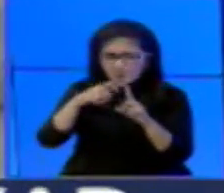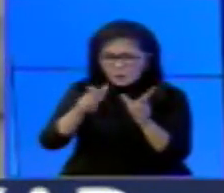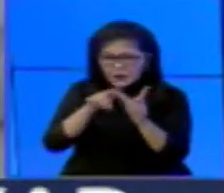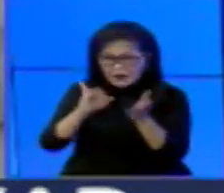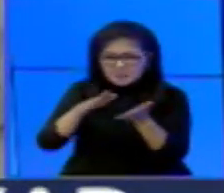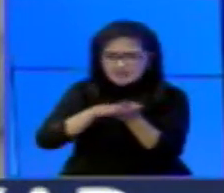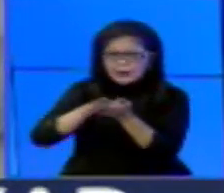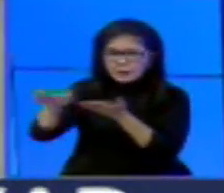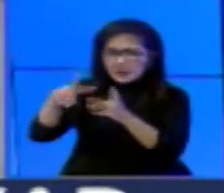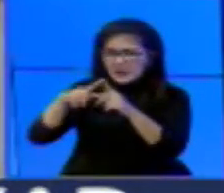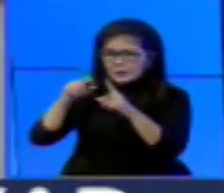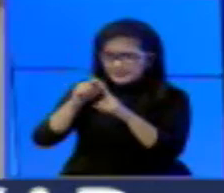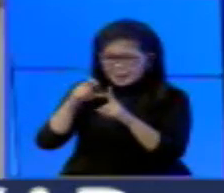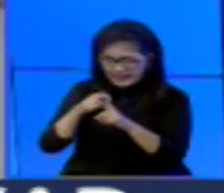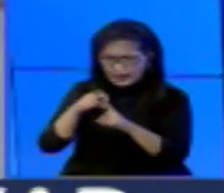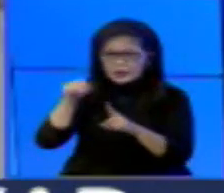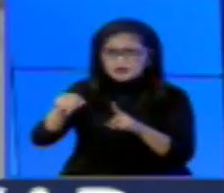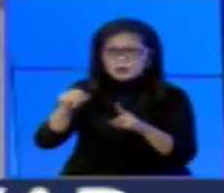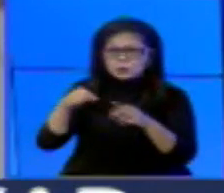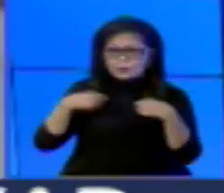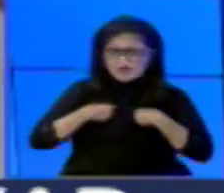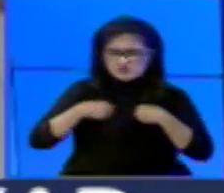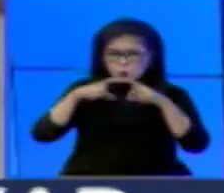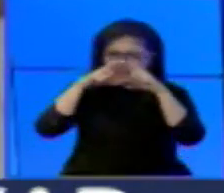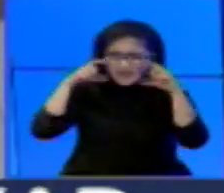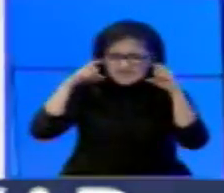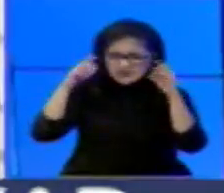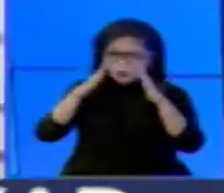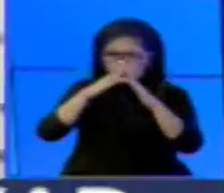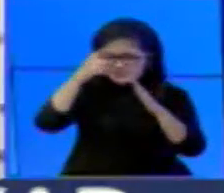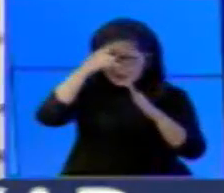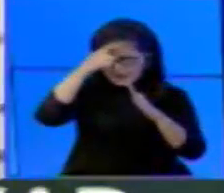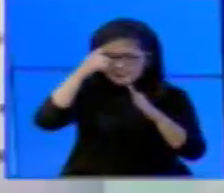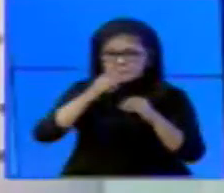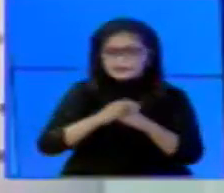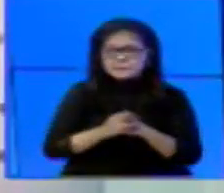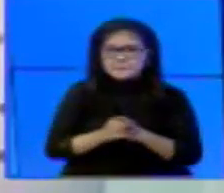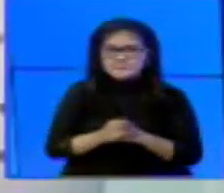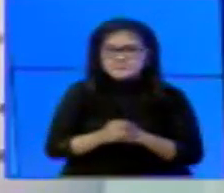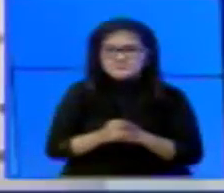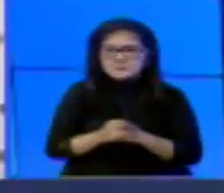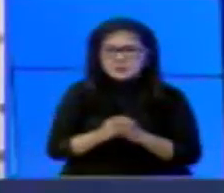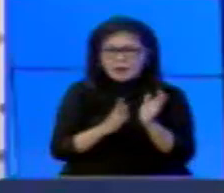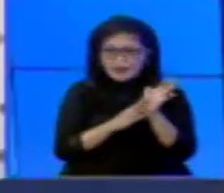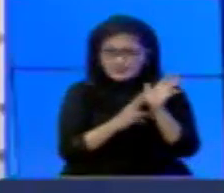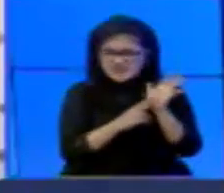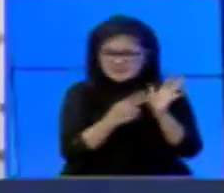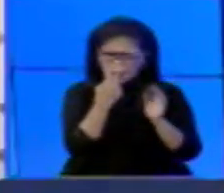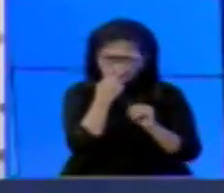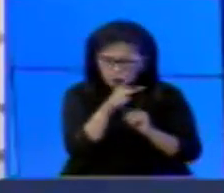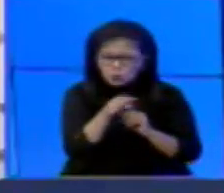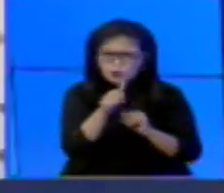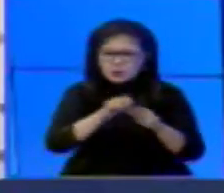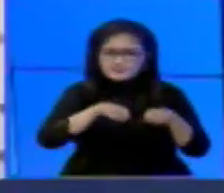diri berupa baju hazmat dan masker untuk rumah sakit ini. Ya, jadi MNC Peduli menyalurkan bantuan